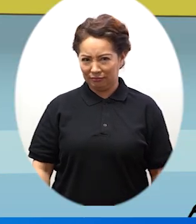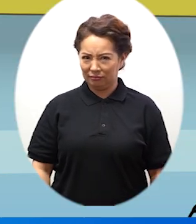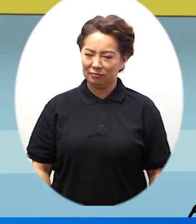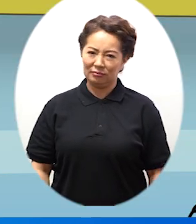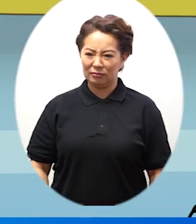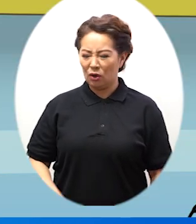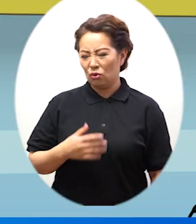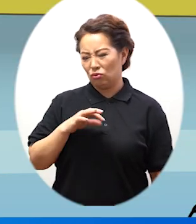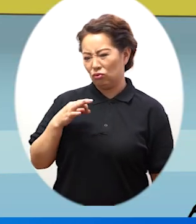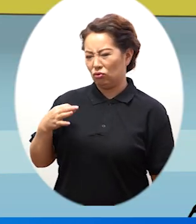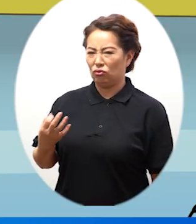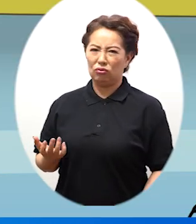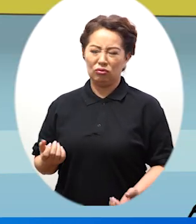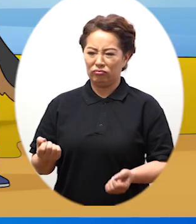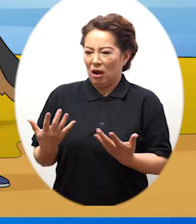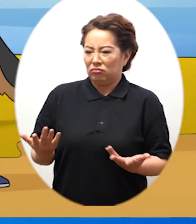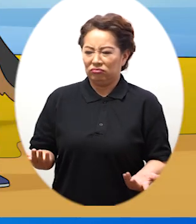1 Оо, яач хва?